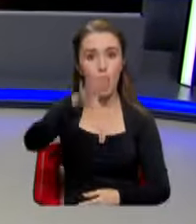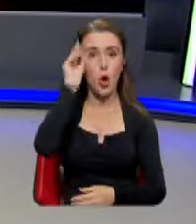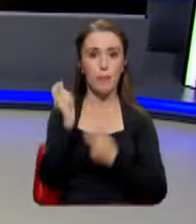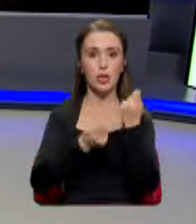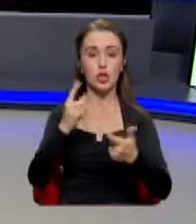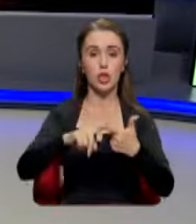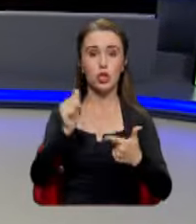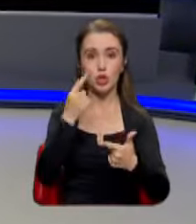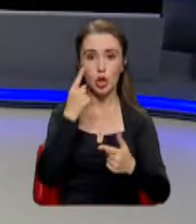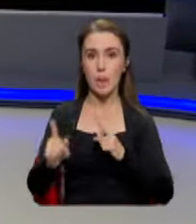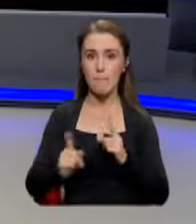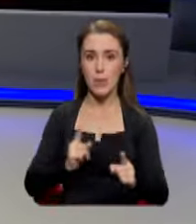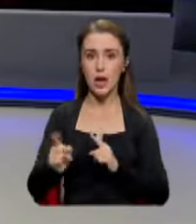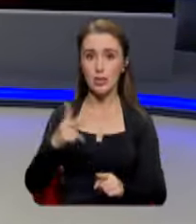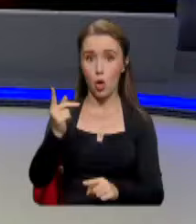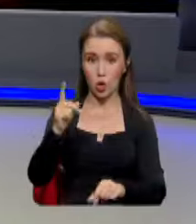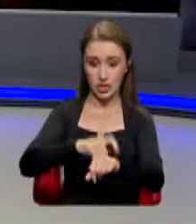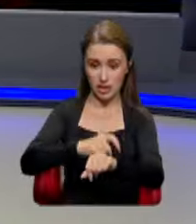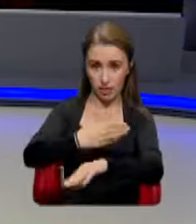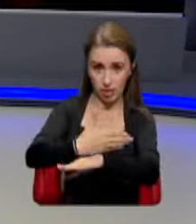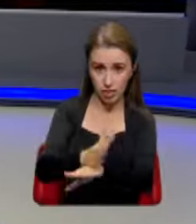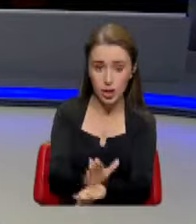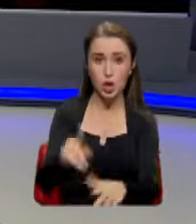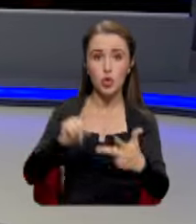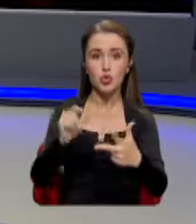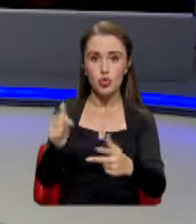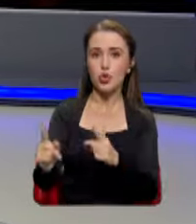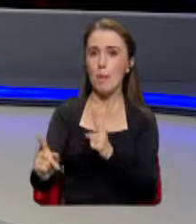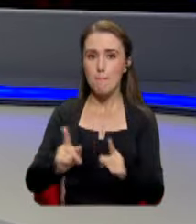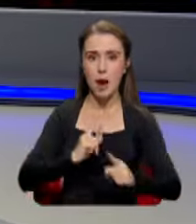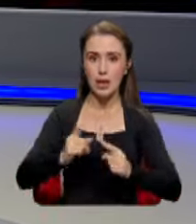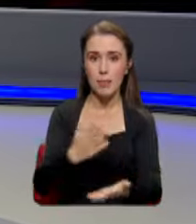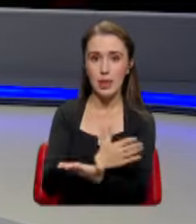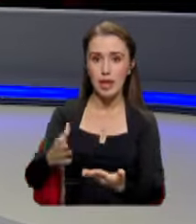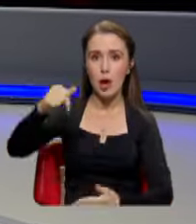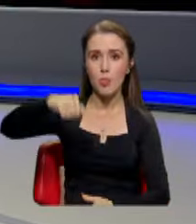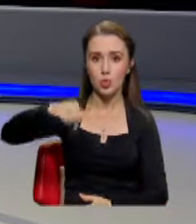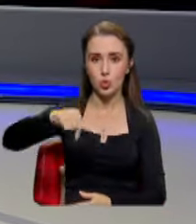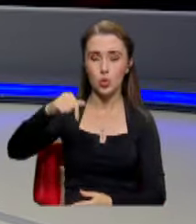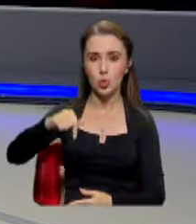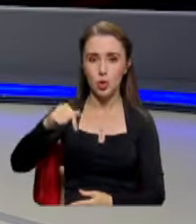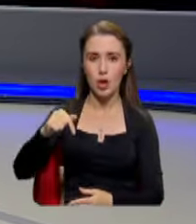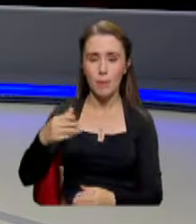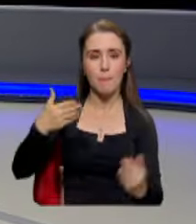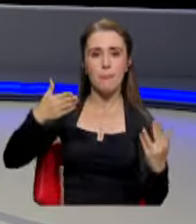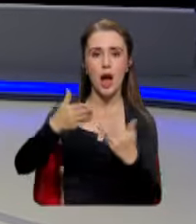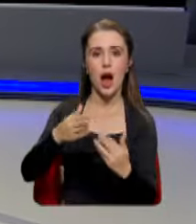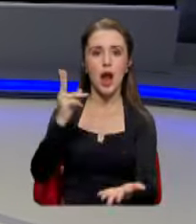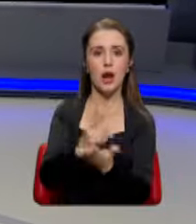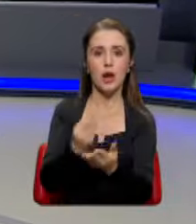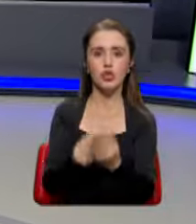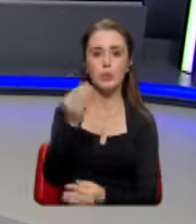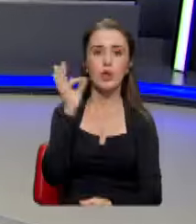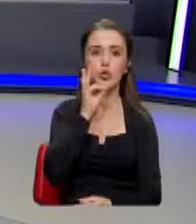ikinci gün duruşma 12 saat sürdü 3ün gün hala duruşma sürüyor bugün Belli ki bir ara karar çıkacak